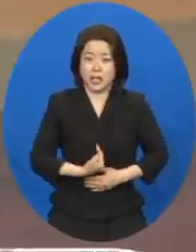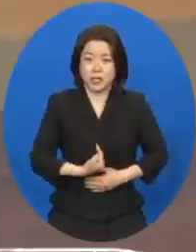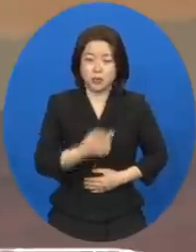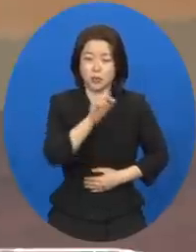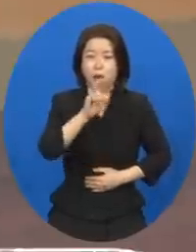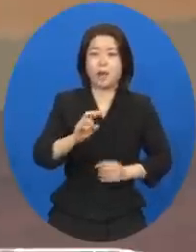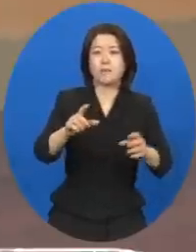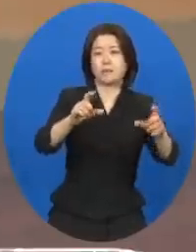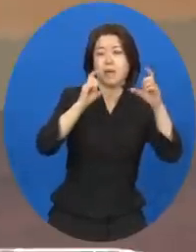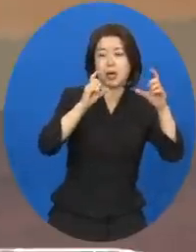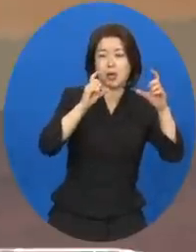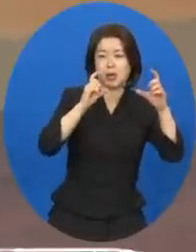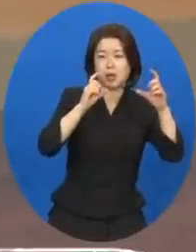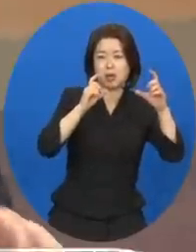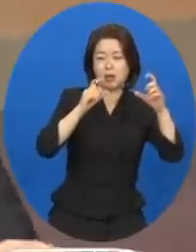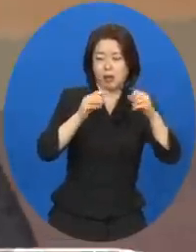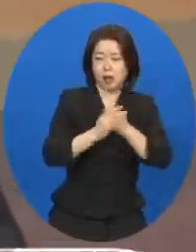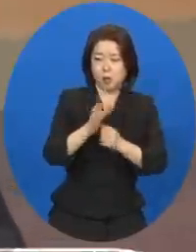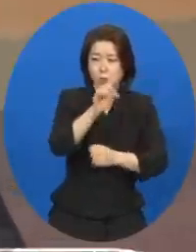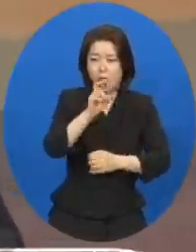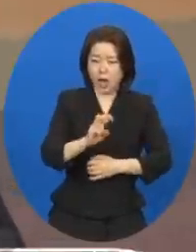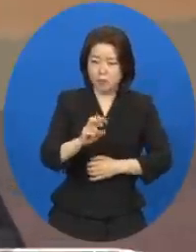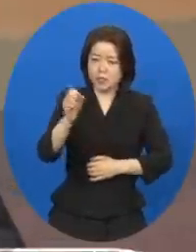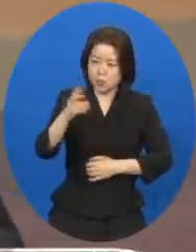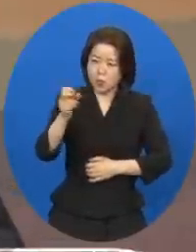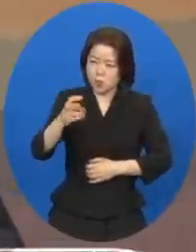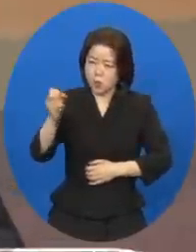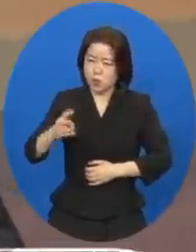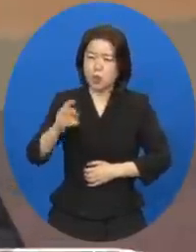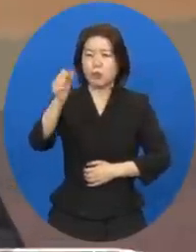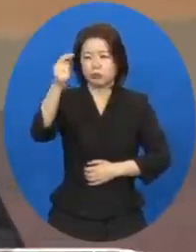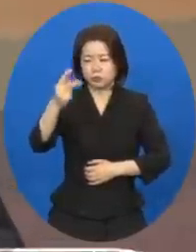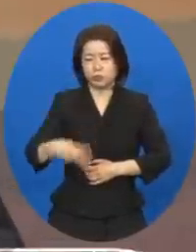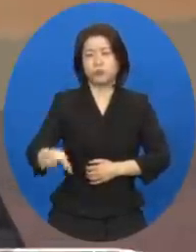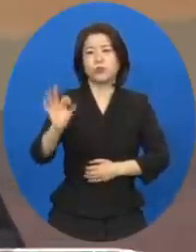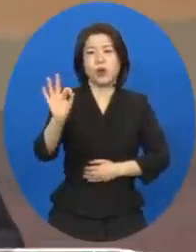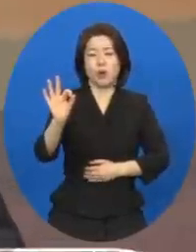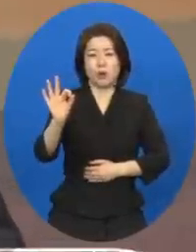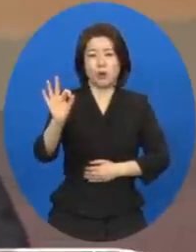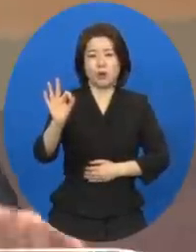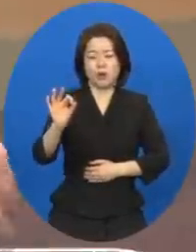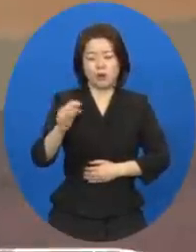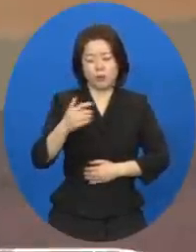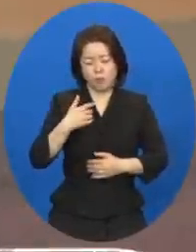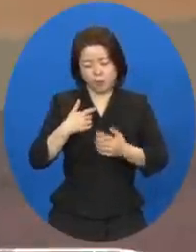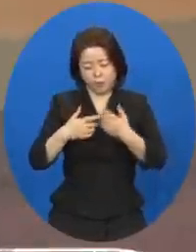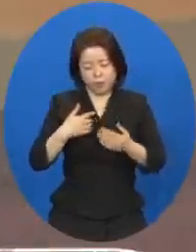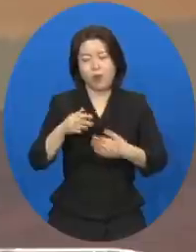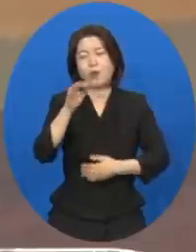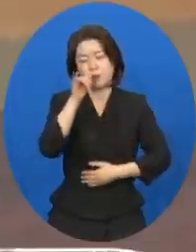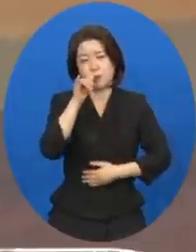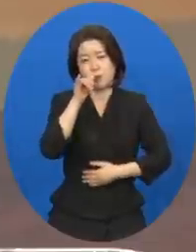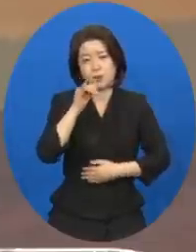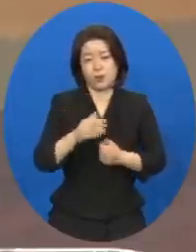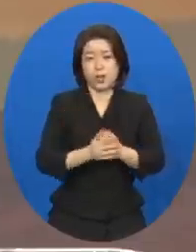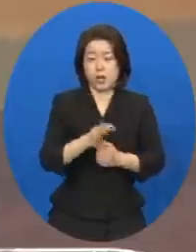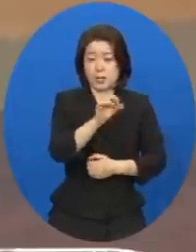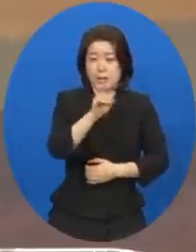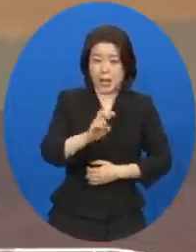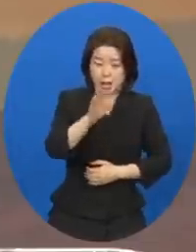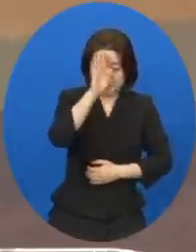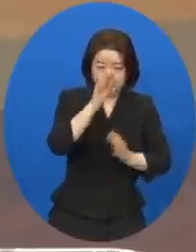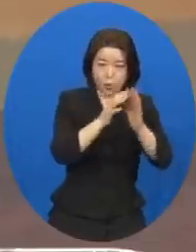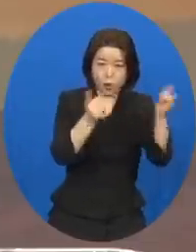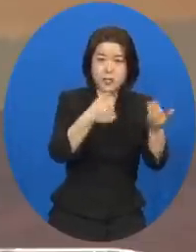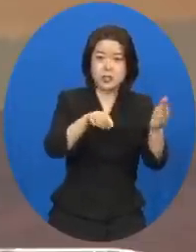10번이나 암이 재발되는 그런 어려움을 겪으신 분. 이분이 암 환자들을 위하여